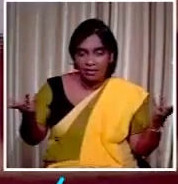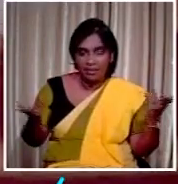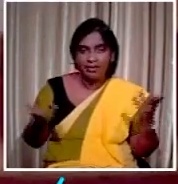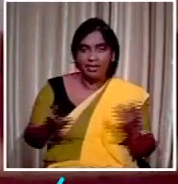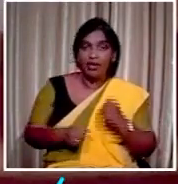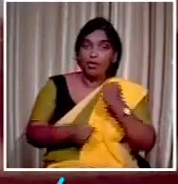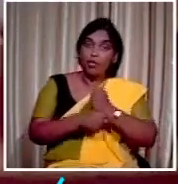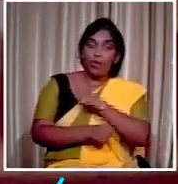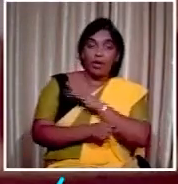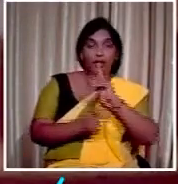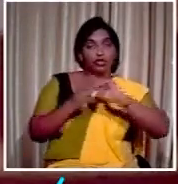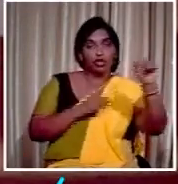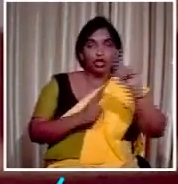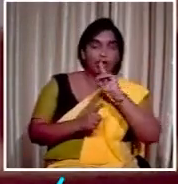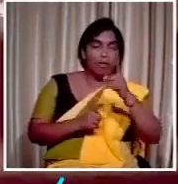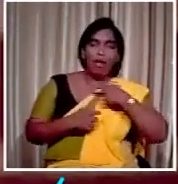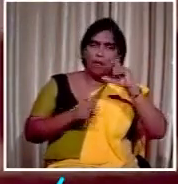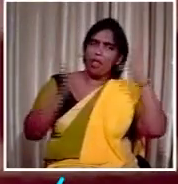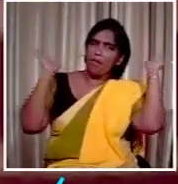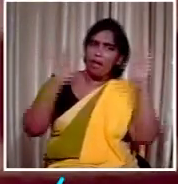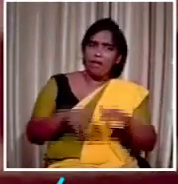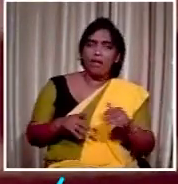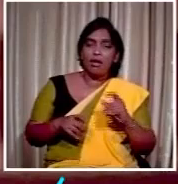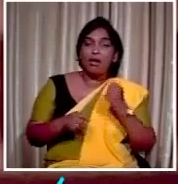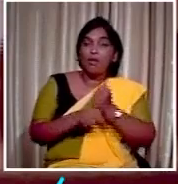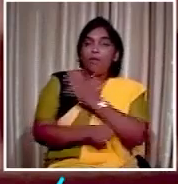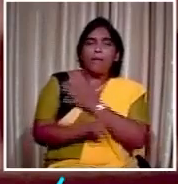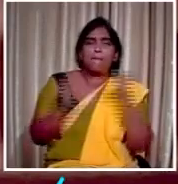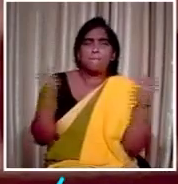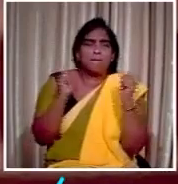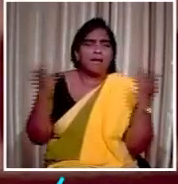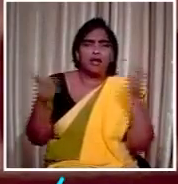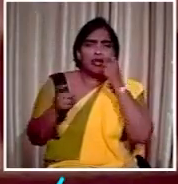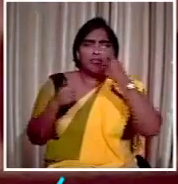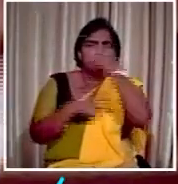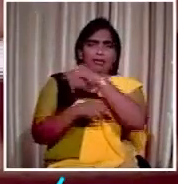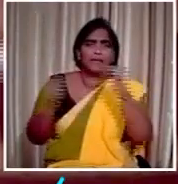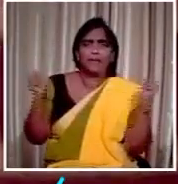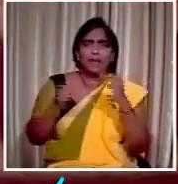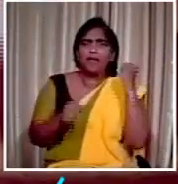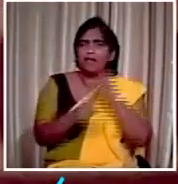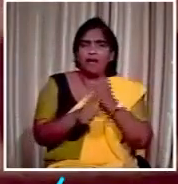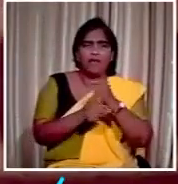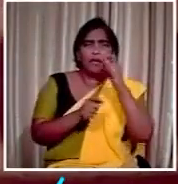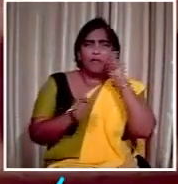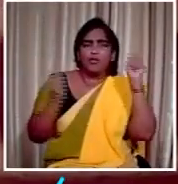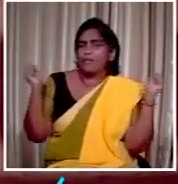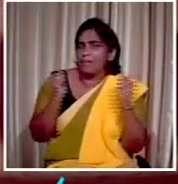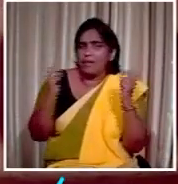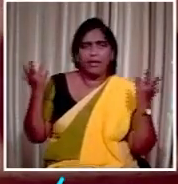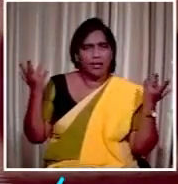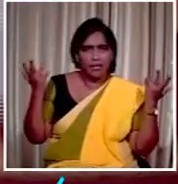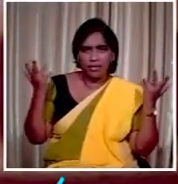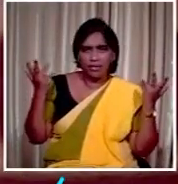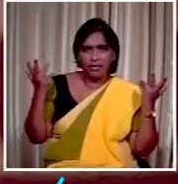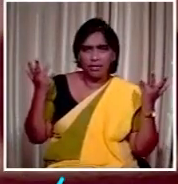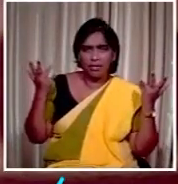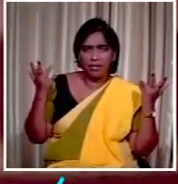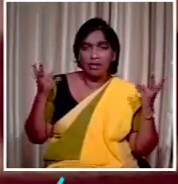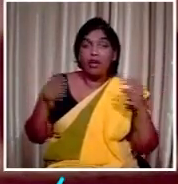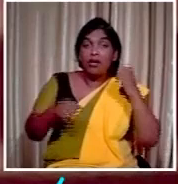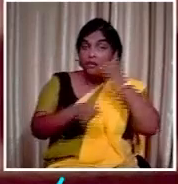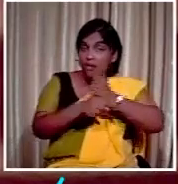ගෝඨය පාකෝට කවුරක් බය නැහැ දැන් ගෝඨර දින බය නැහැ මේ ආණ්ඩුවට බය නැහැ මේ